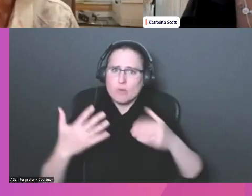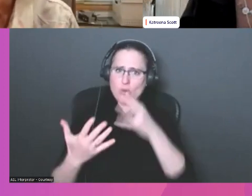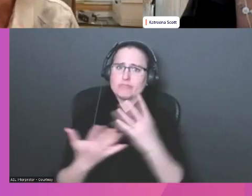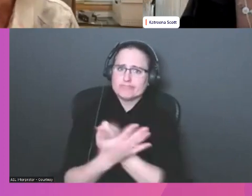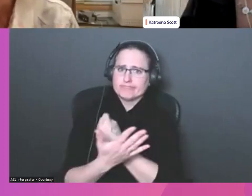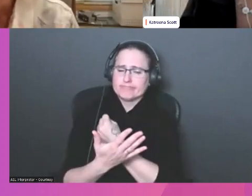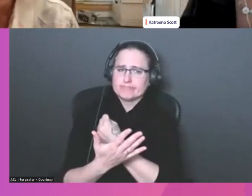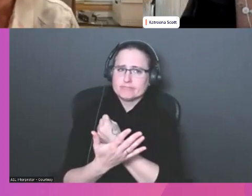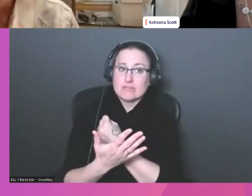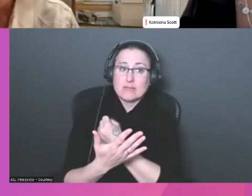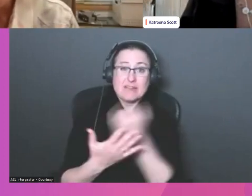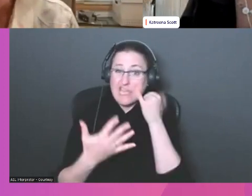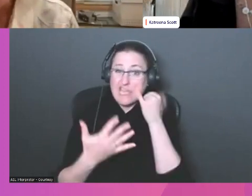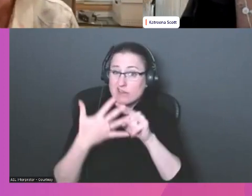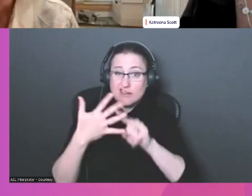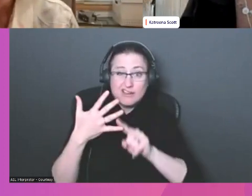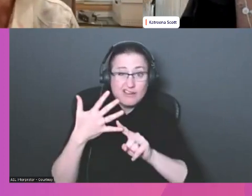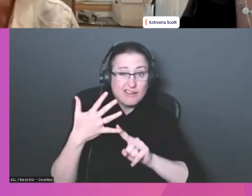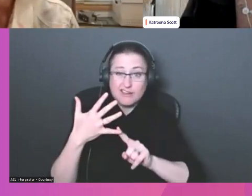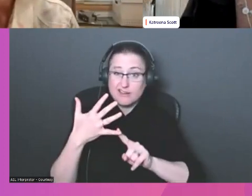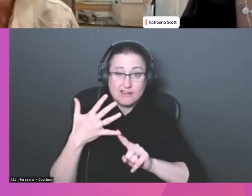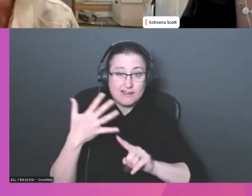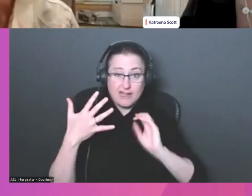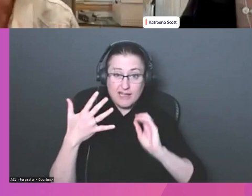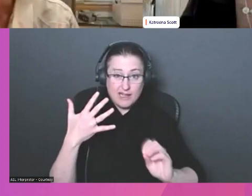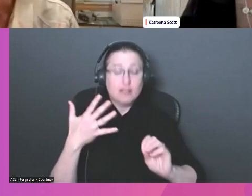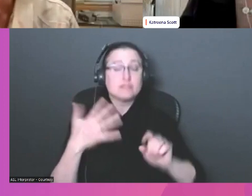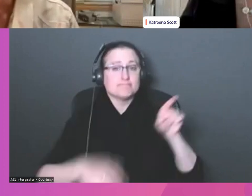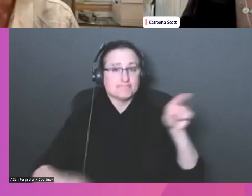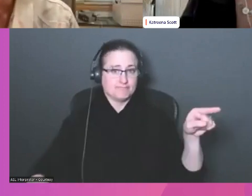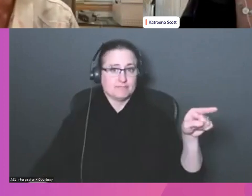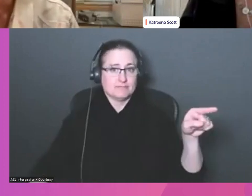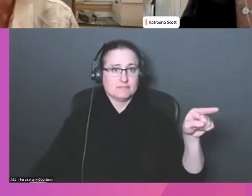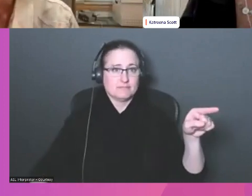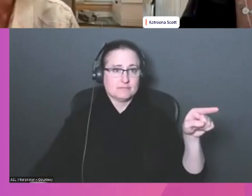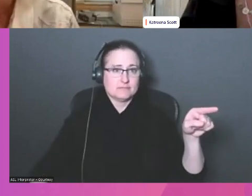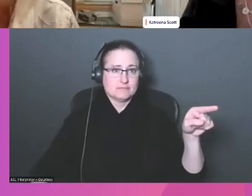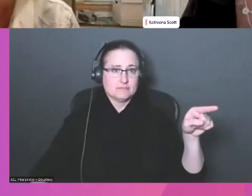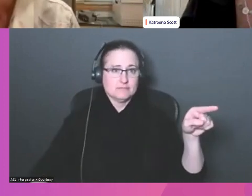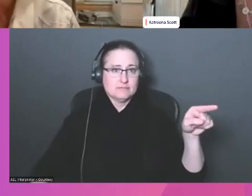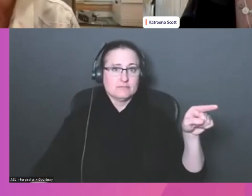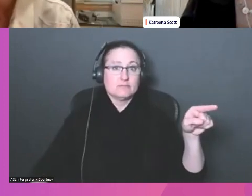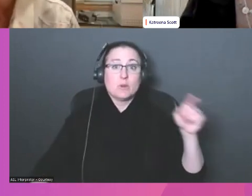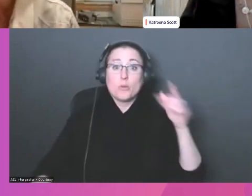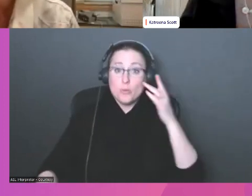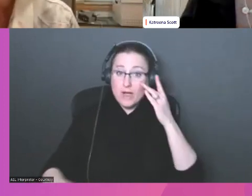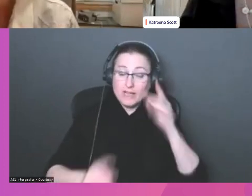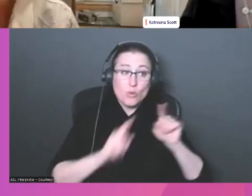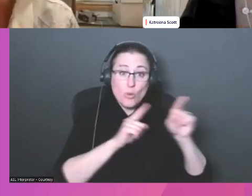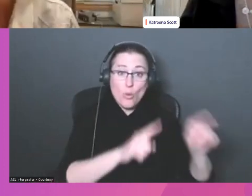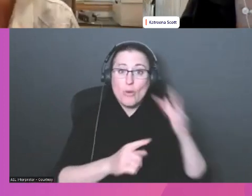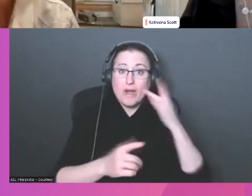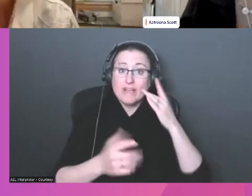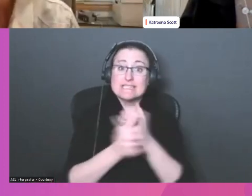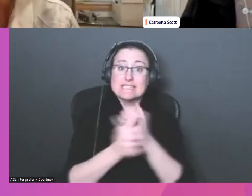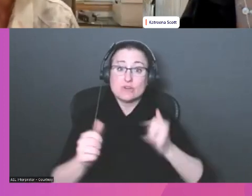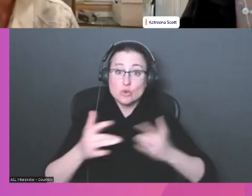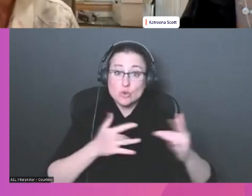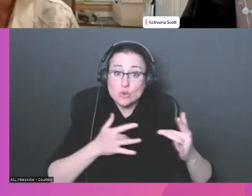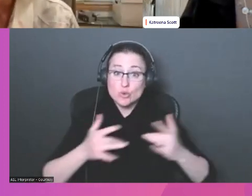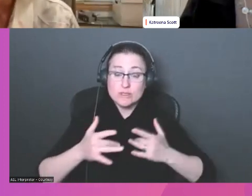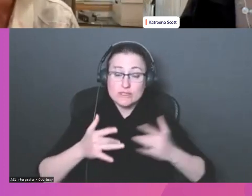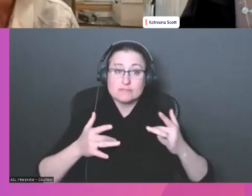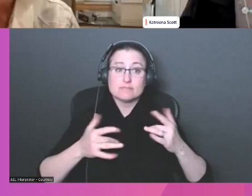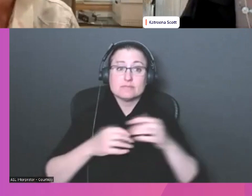que de vous rendre à une maison d'hébergement, vous allez les utiliser. Mais si vous vous dirigez vers une maison d'hébergement, c'est qu'il